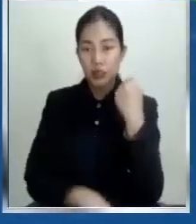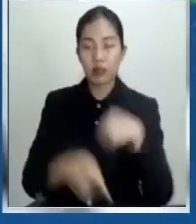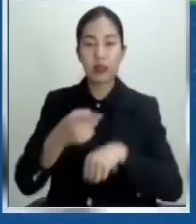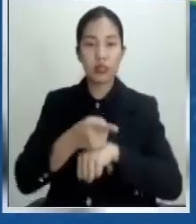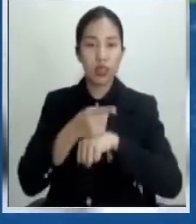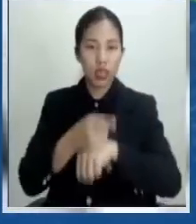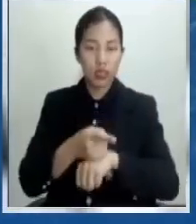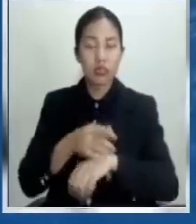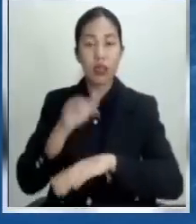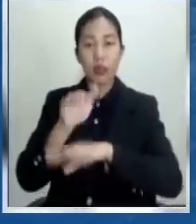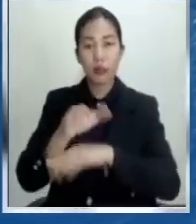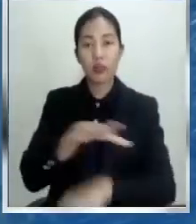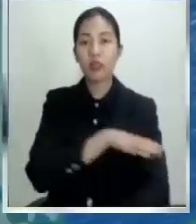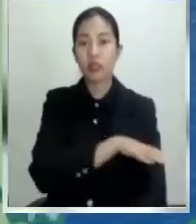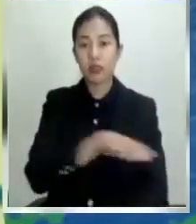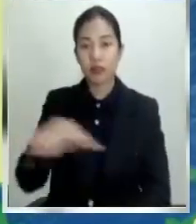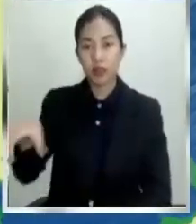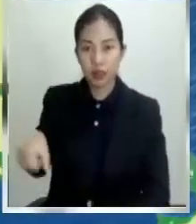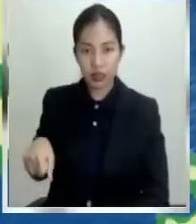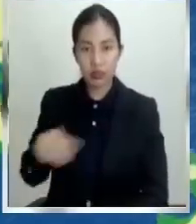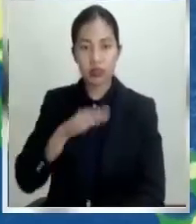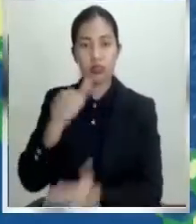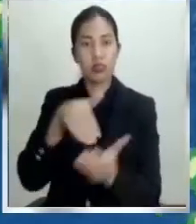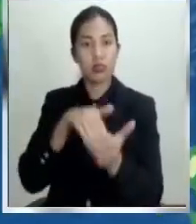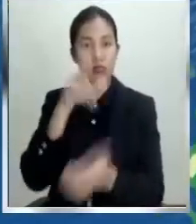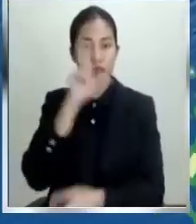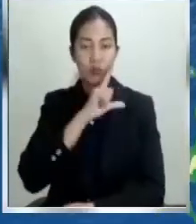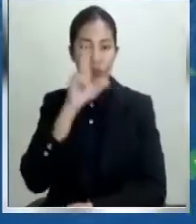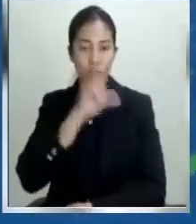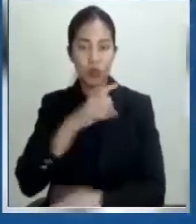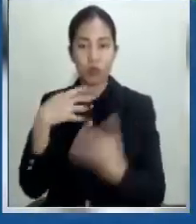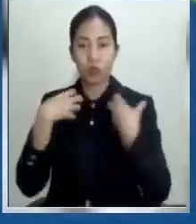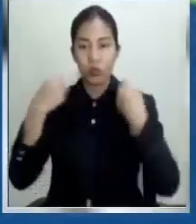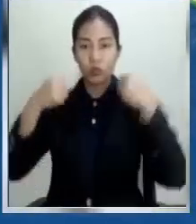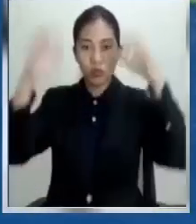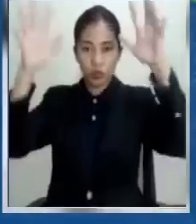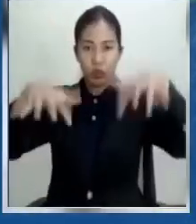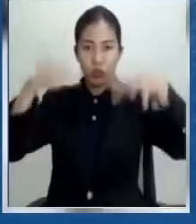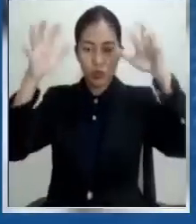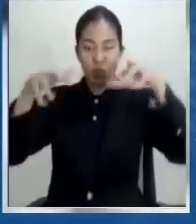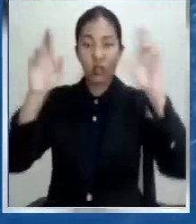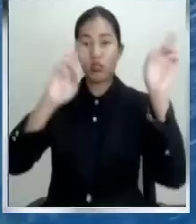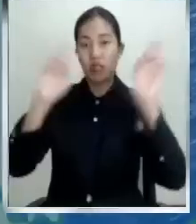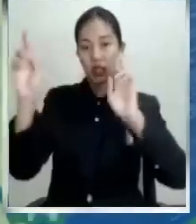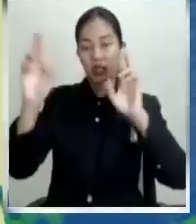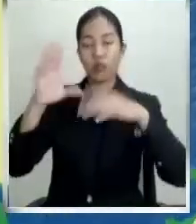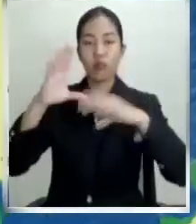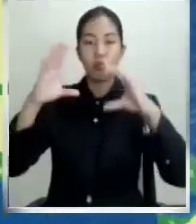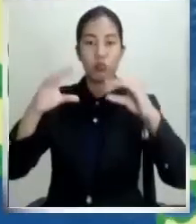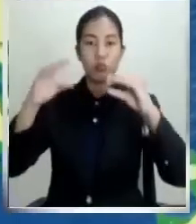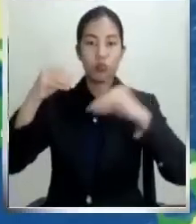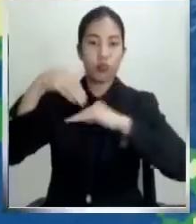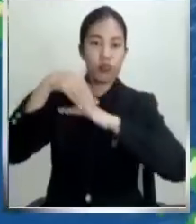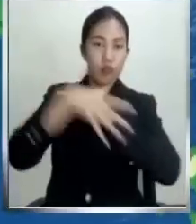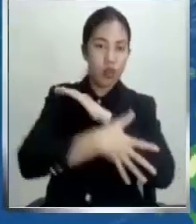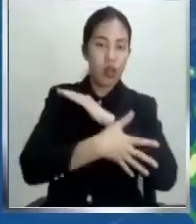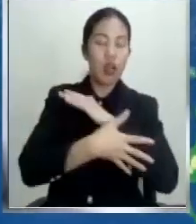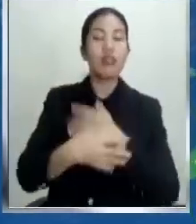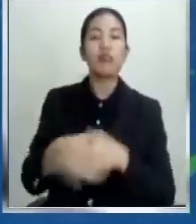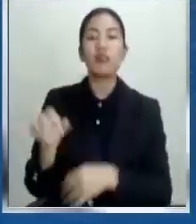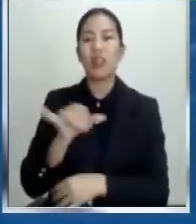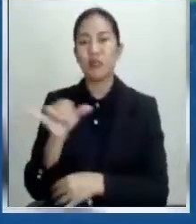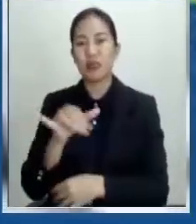Central Luzon. Malalakas ang ulan sa ilang lugar kaya maging handa sa banta ng baha o pag-uunan ng lupa. May pag-ulan din sa ilang bahagi ng Bicol